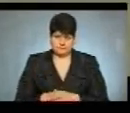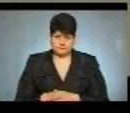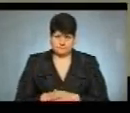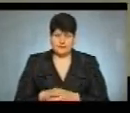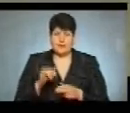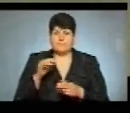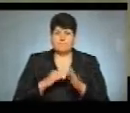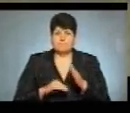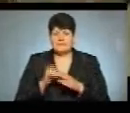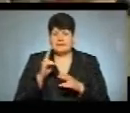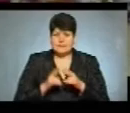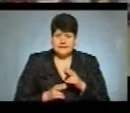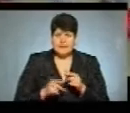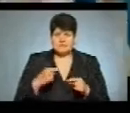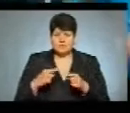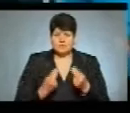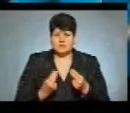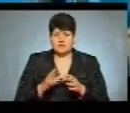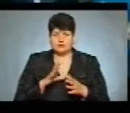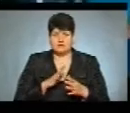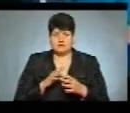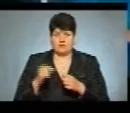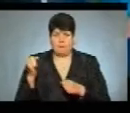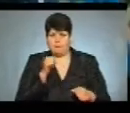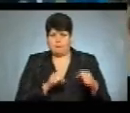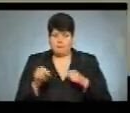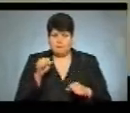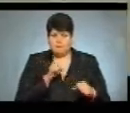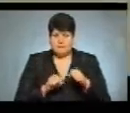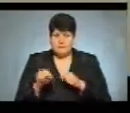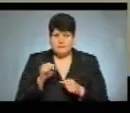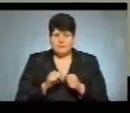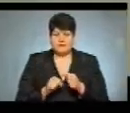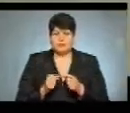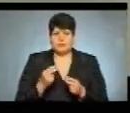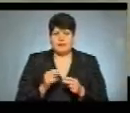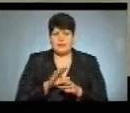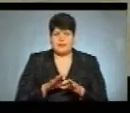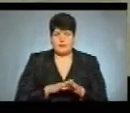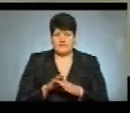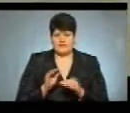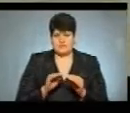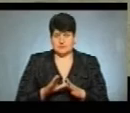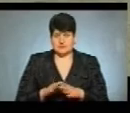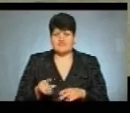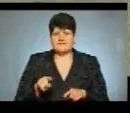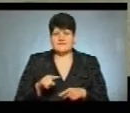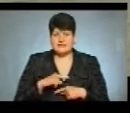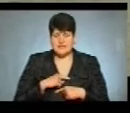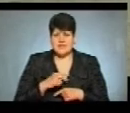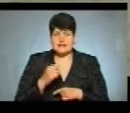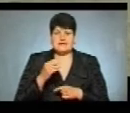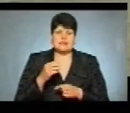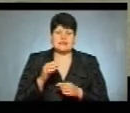Під кінець гри футбольна боротьба перейшла у бійку, унаслідок чого догравали матч команди у неповних складах. Фінальний свисток арбітра